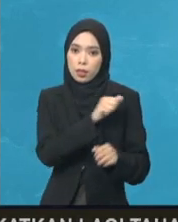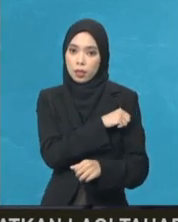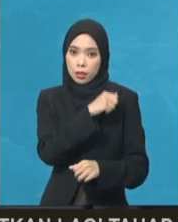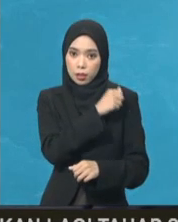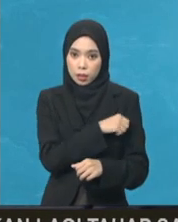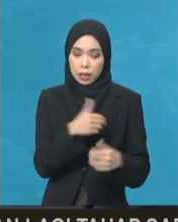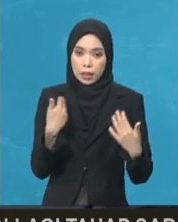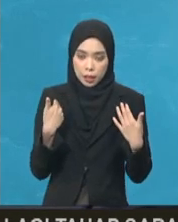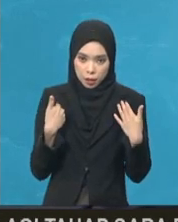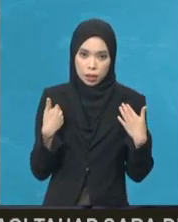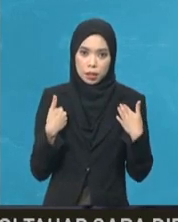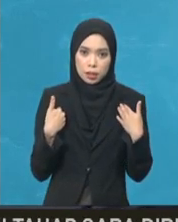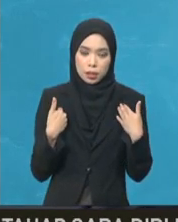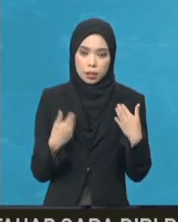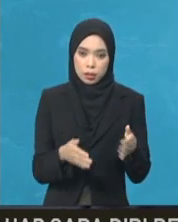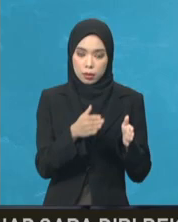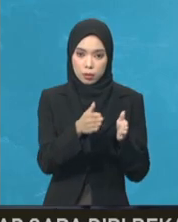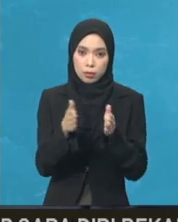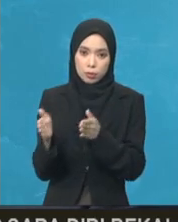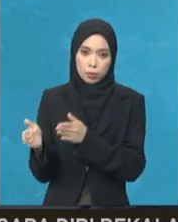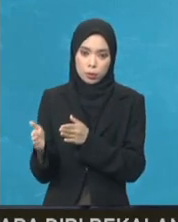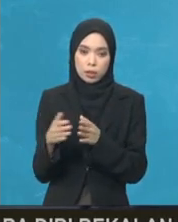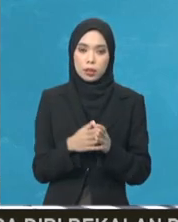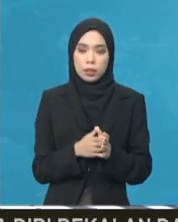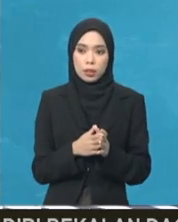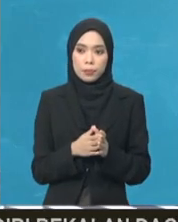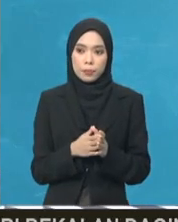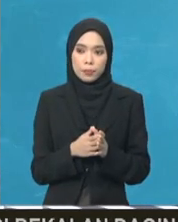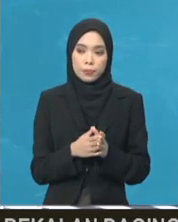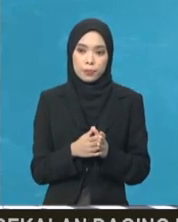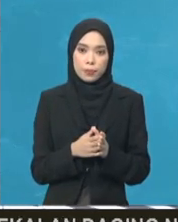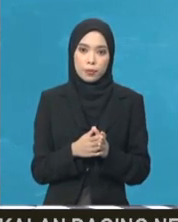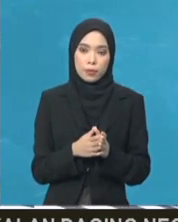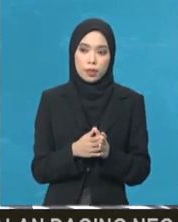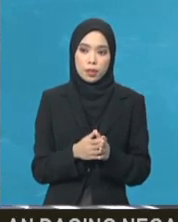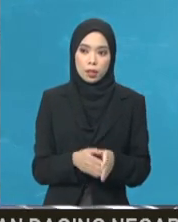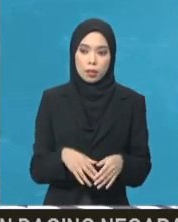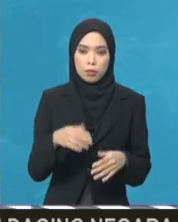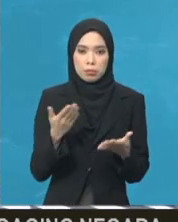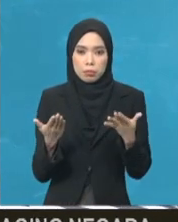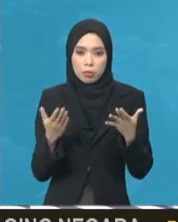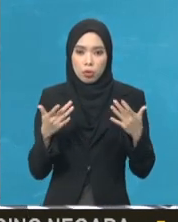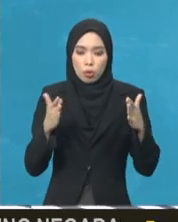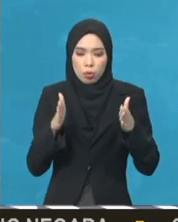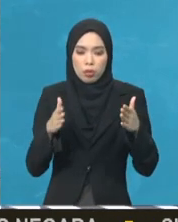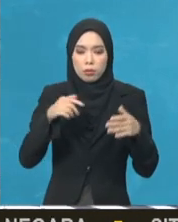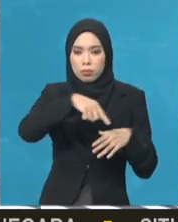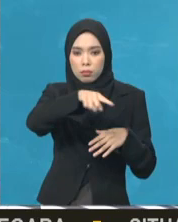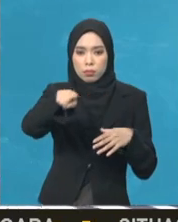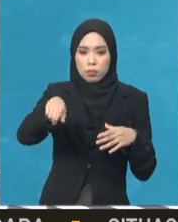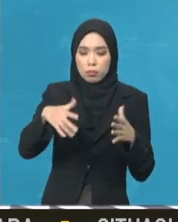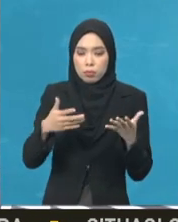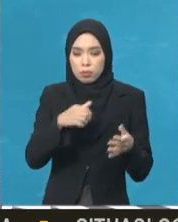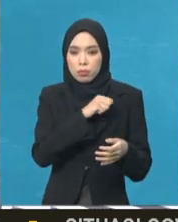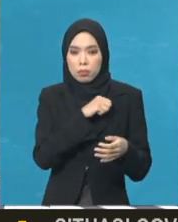kalau ada apa serta orang awam ataupun a Hai alice.in kuasa yang Lami masalah praktis